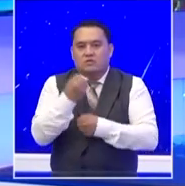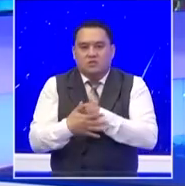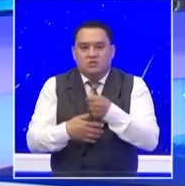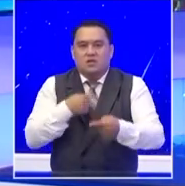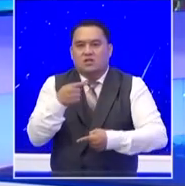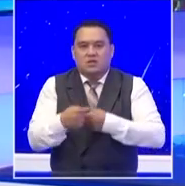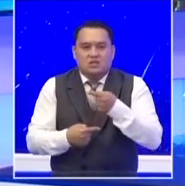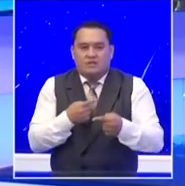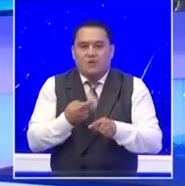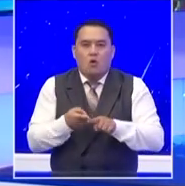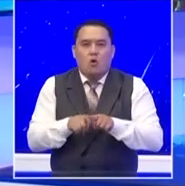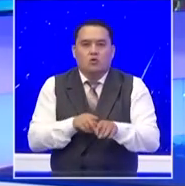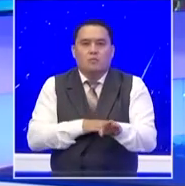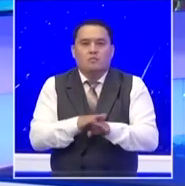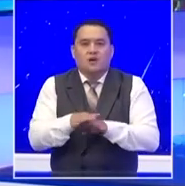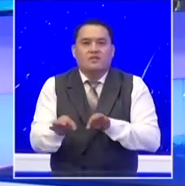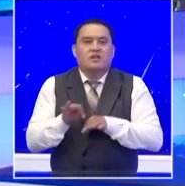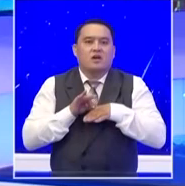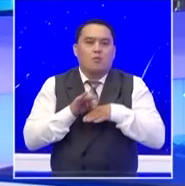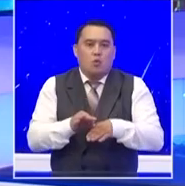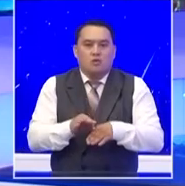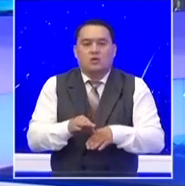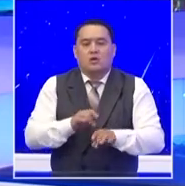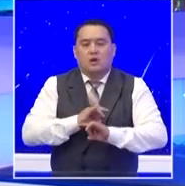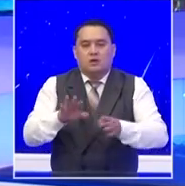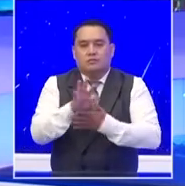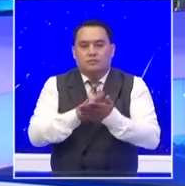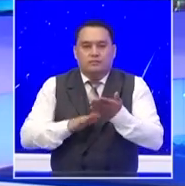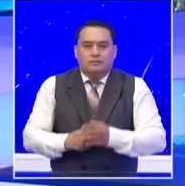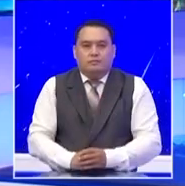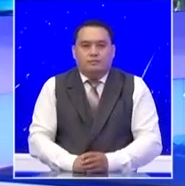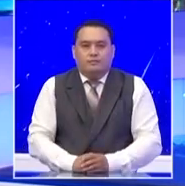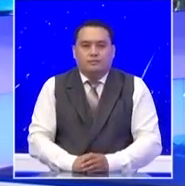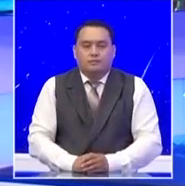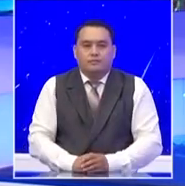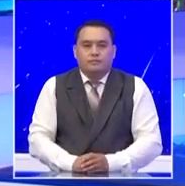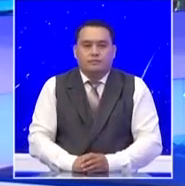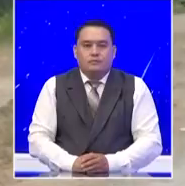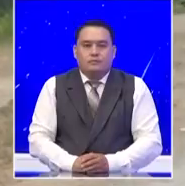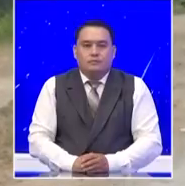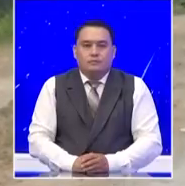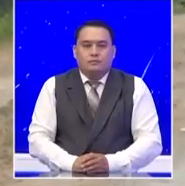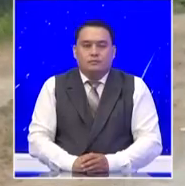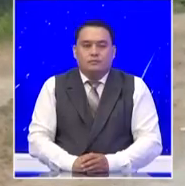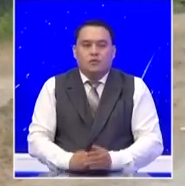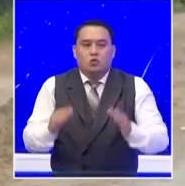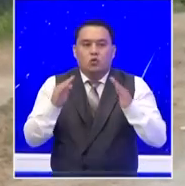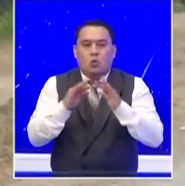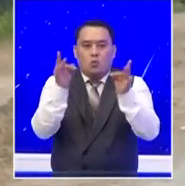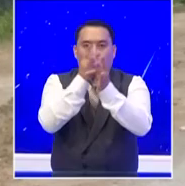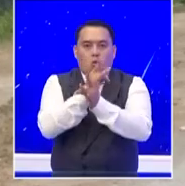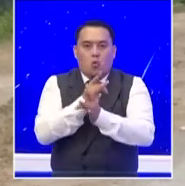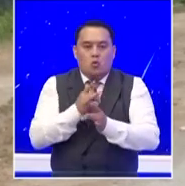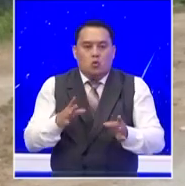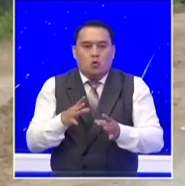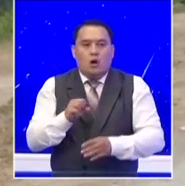через центр занятости. Ходом проводимых работ интересовался наш корреспондент. Дом культуры села Карабагет